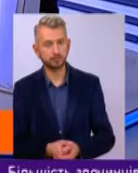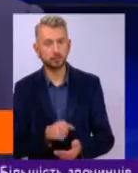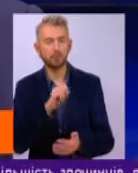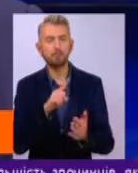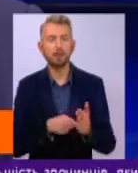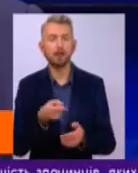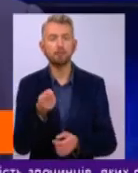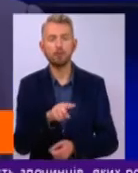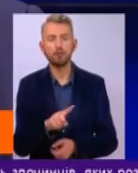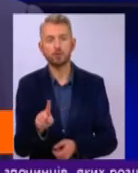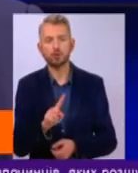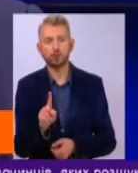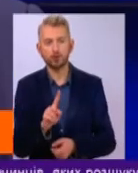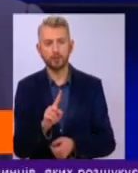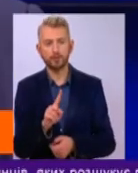в тому, що